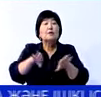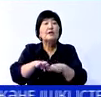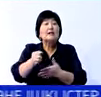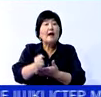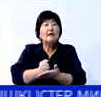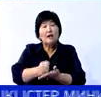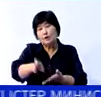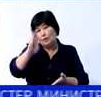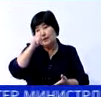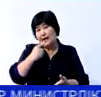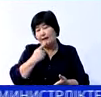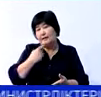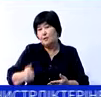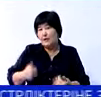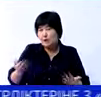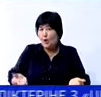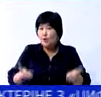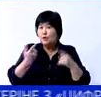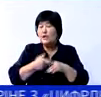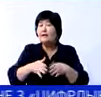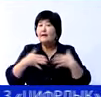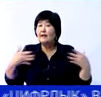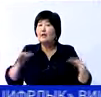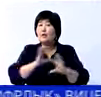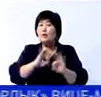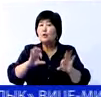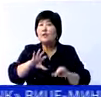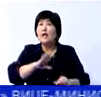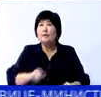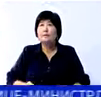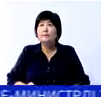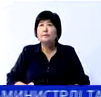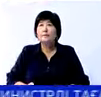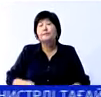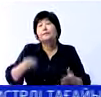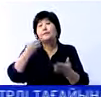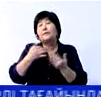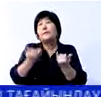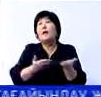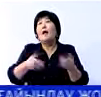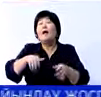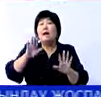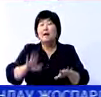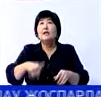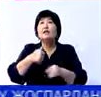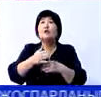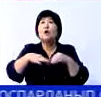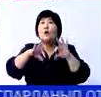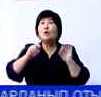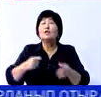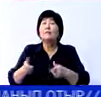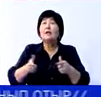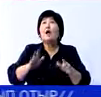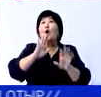сақтау, мемлекеттік тілдің мәртебесін көтеру жайын кеңінен сөз етті. Қадірлі мейманға алдымен жергілікті қолөнер шеберлері